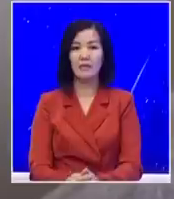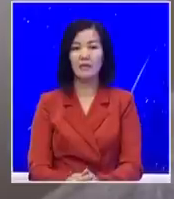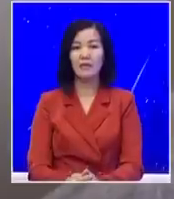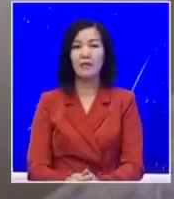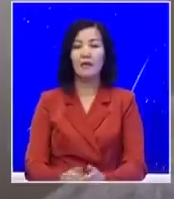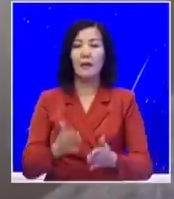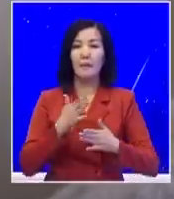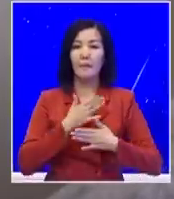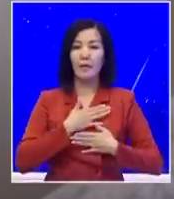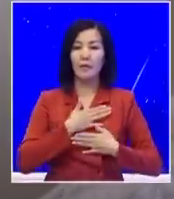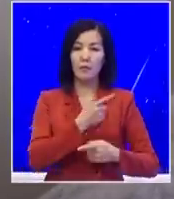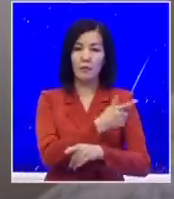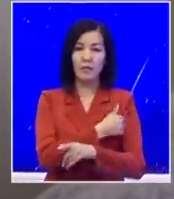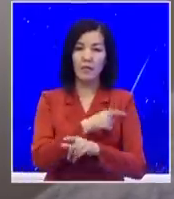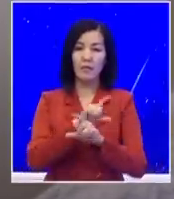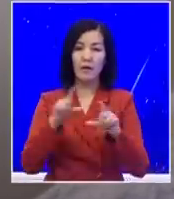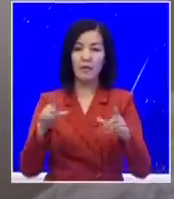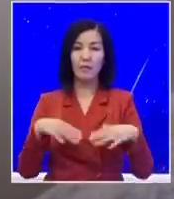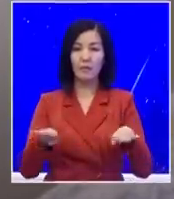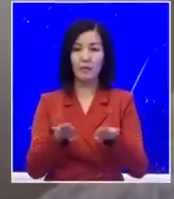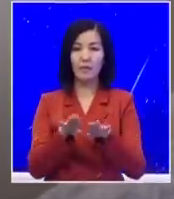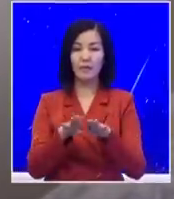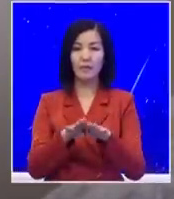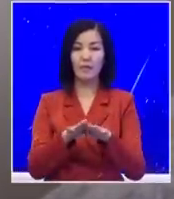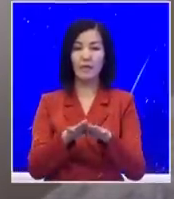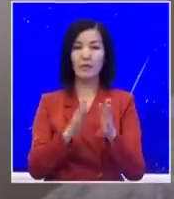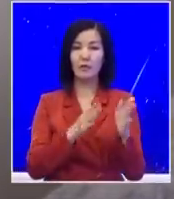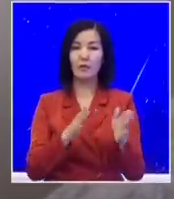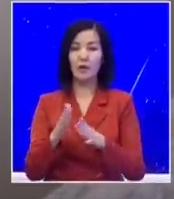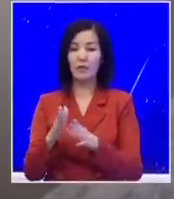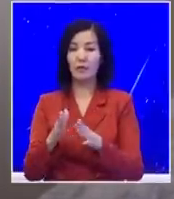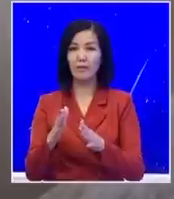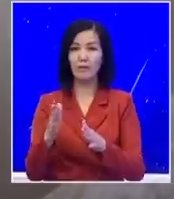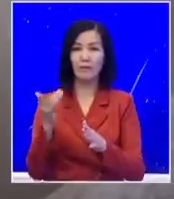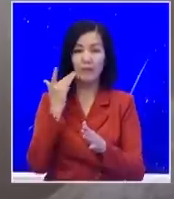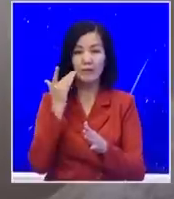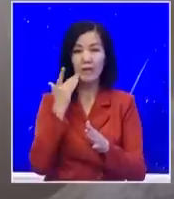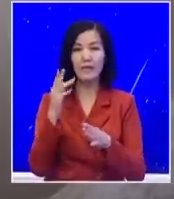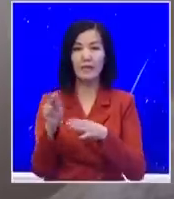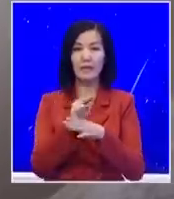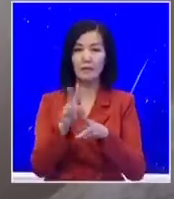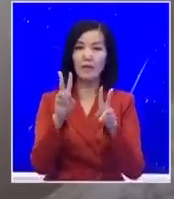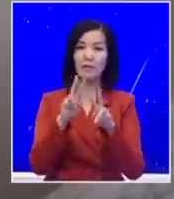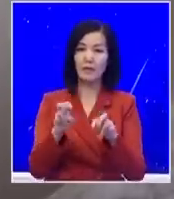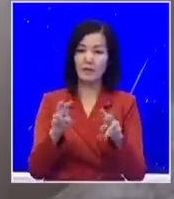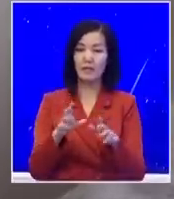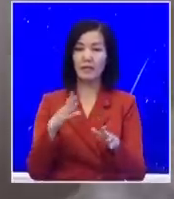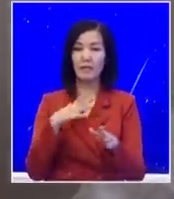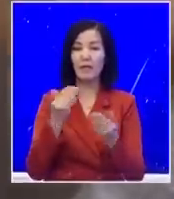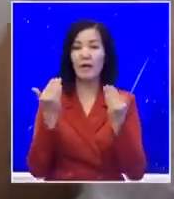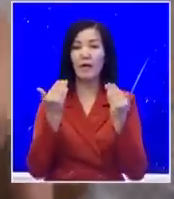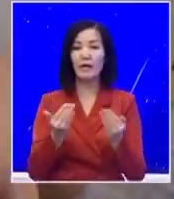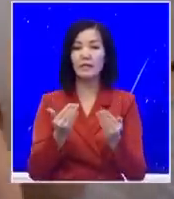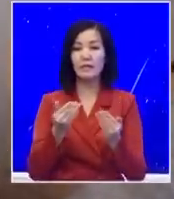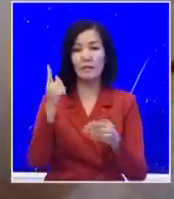Мен осы емханамен жастымын десемде болады. Ашылған күннен тұрақты пациенттерінің бірімін. Сондықтан бұл жерде балалық шағымды да өткіздім. Қазірде